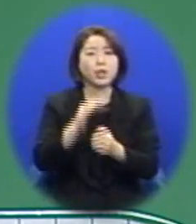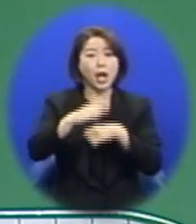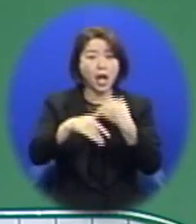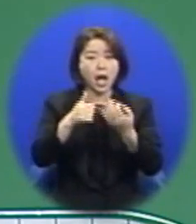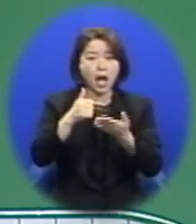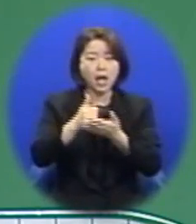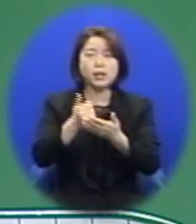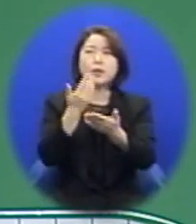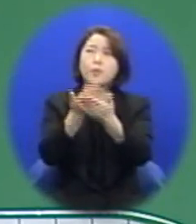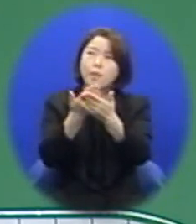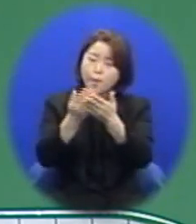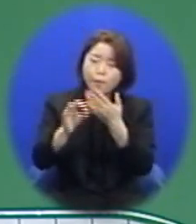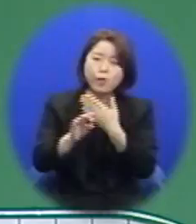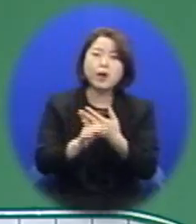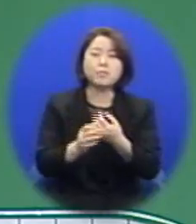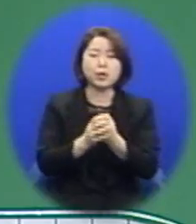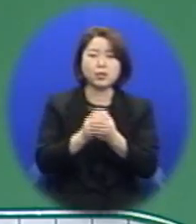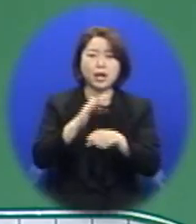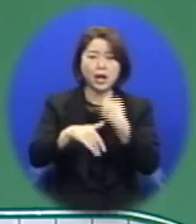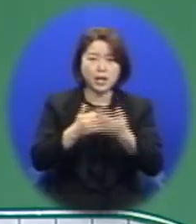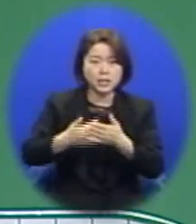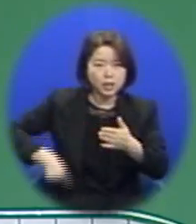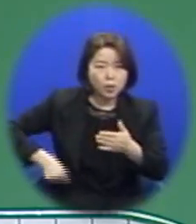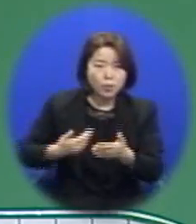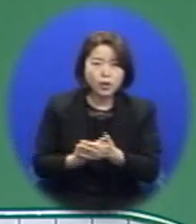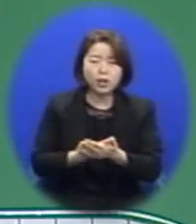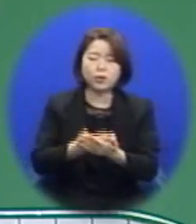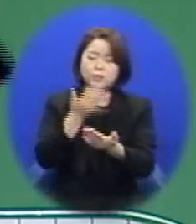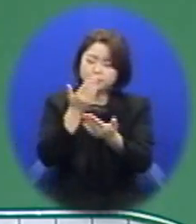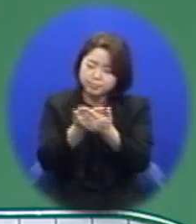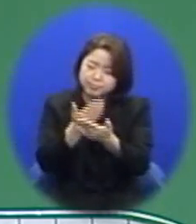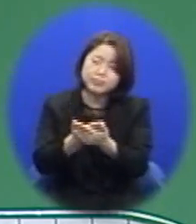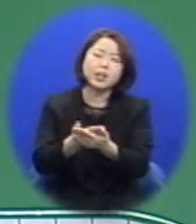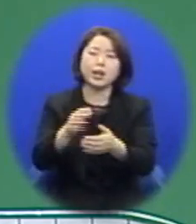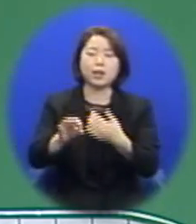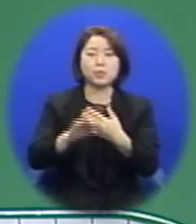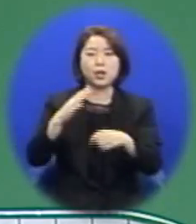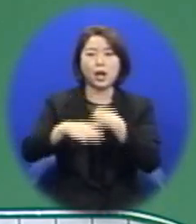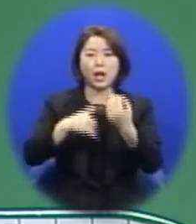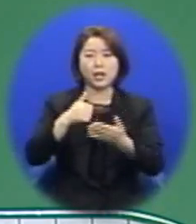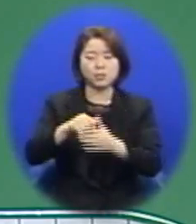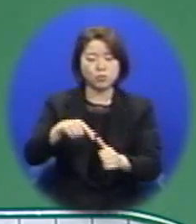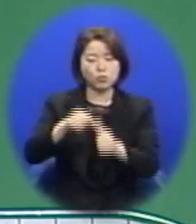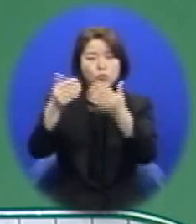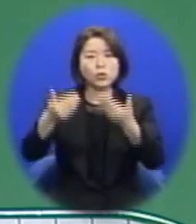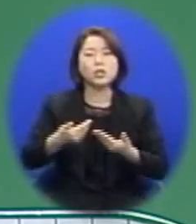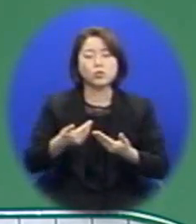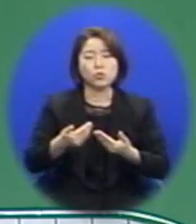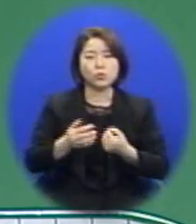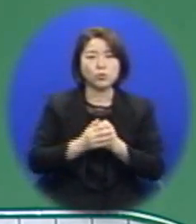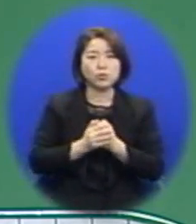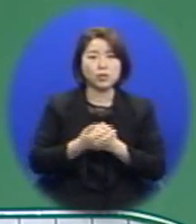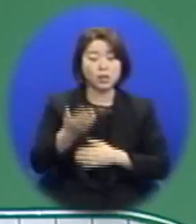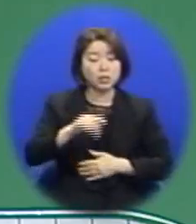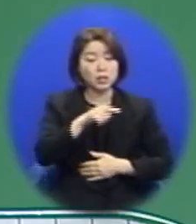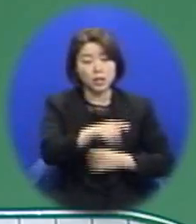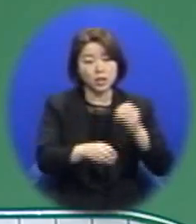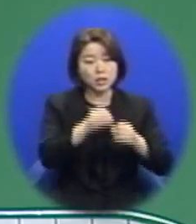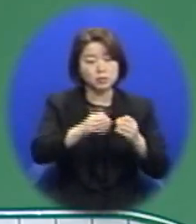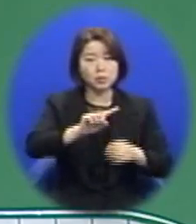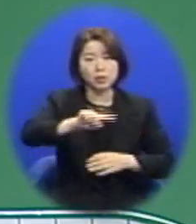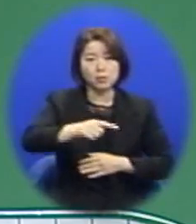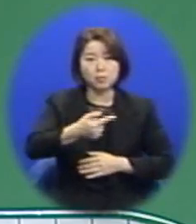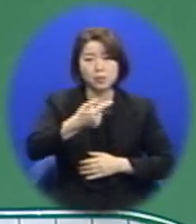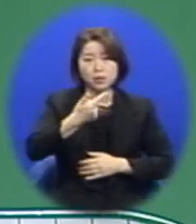하나님께 구하면 하나님께 회개하고 간구하면 하나님이 구원해 주신다. 근데 지금 이 시편 106편